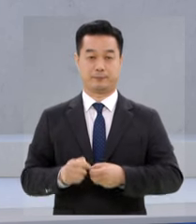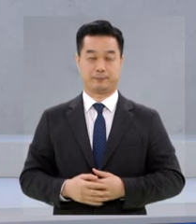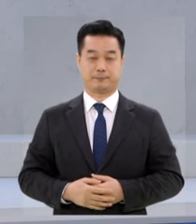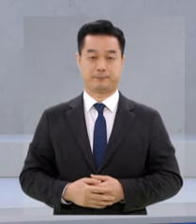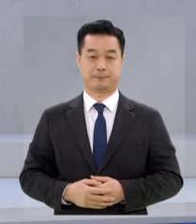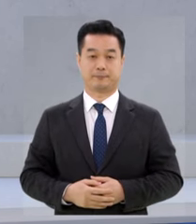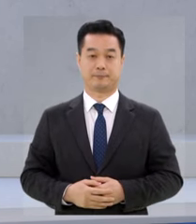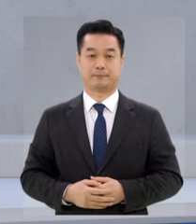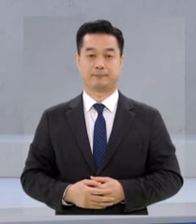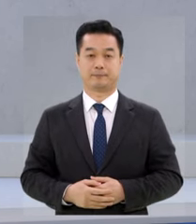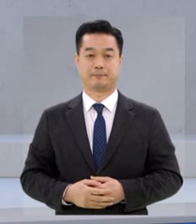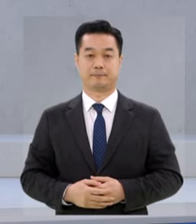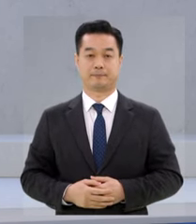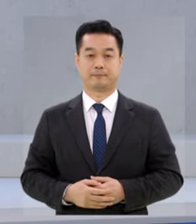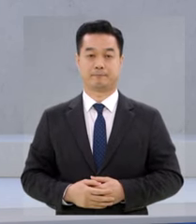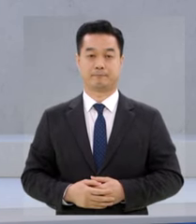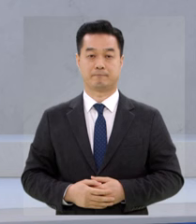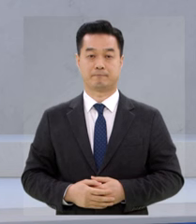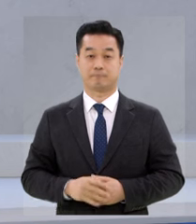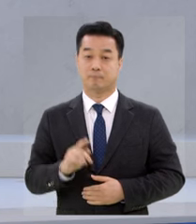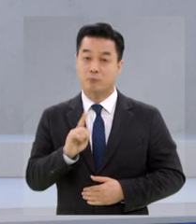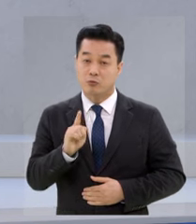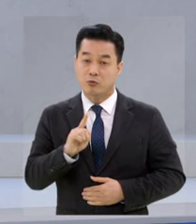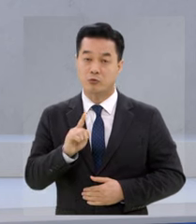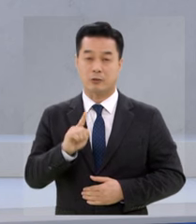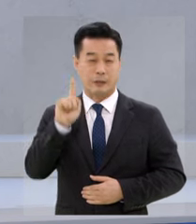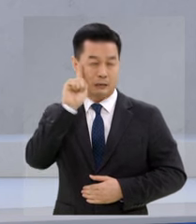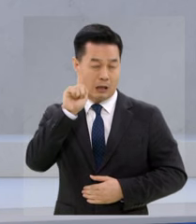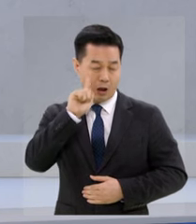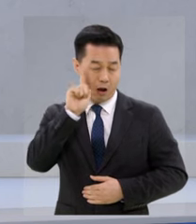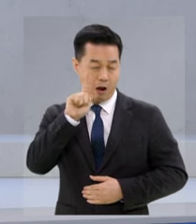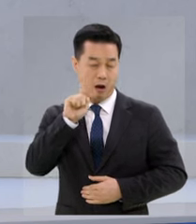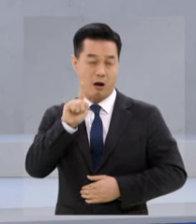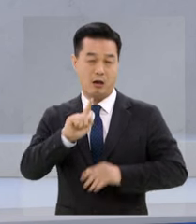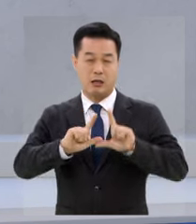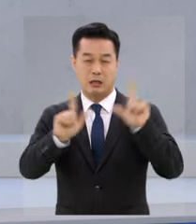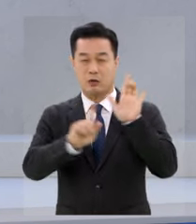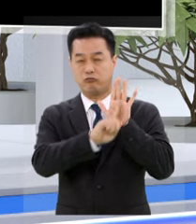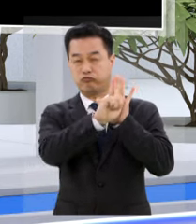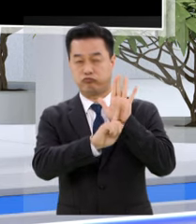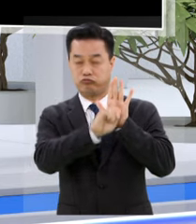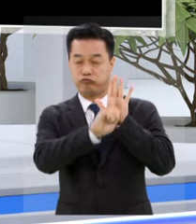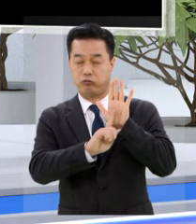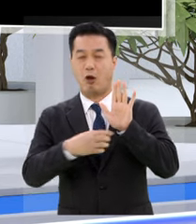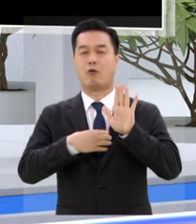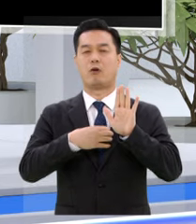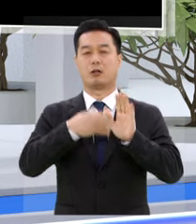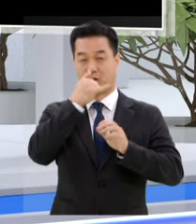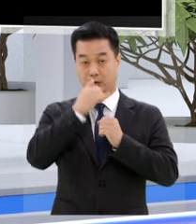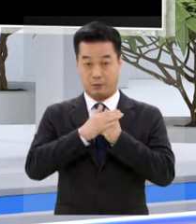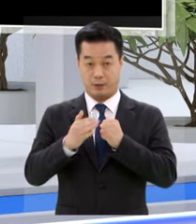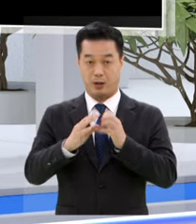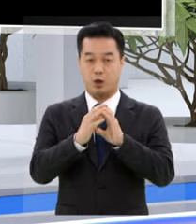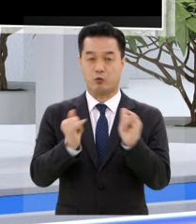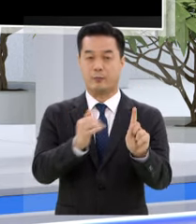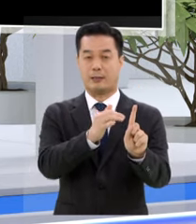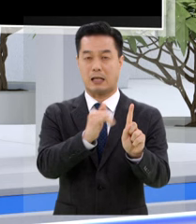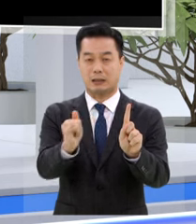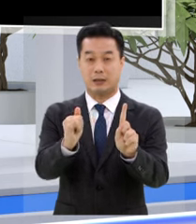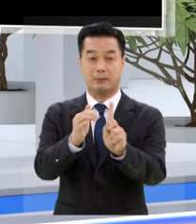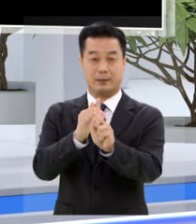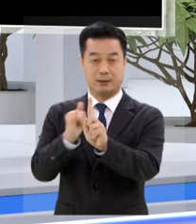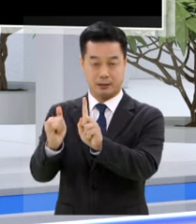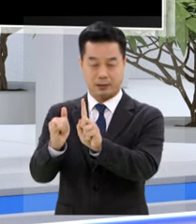위해서입니다 바로 날로 가속화돼 가는 비유기 속에서 국민 한 사람 한 사람이